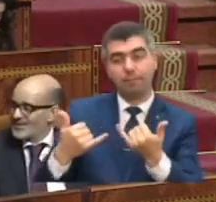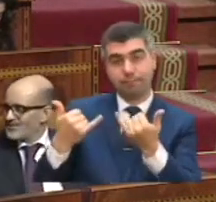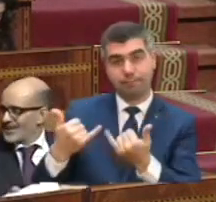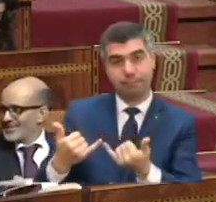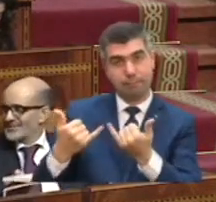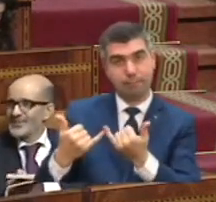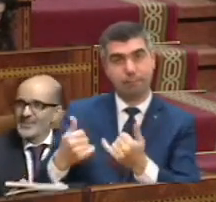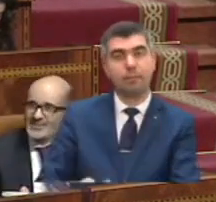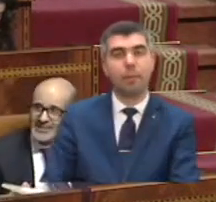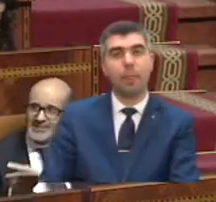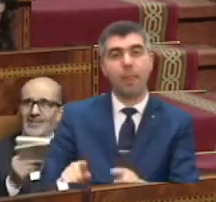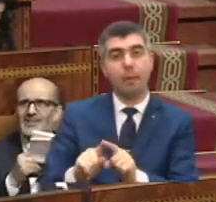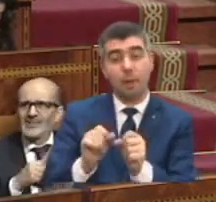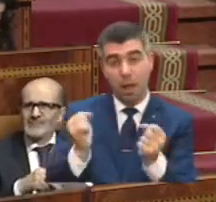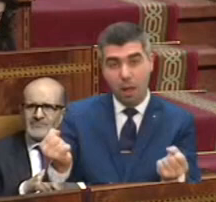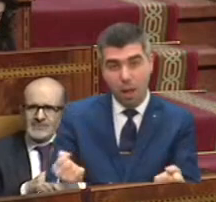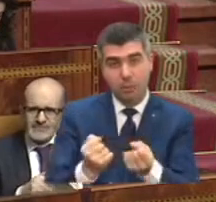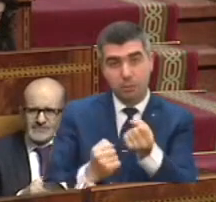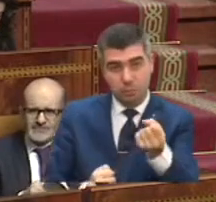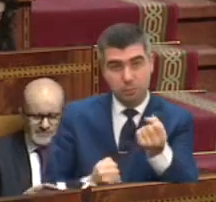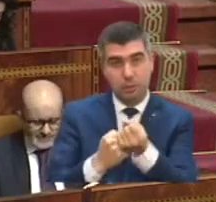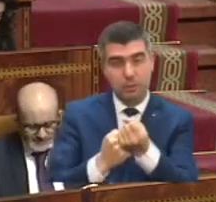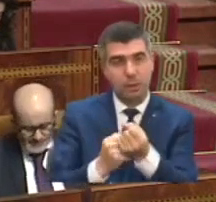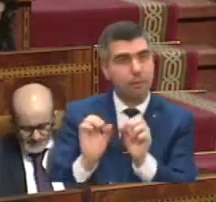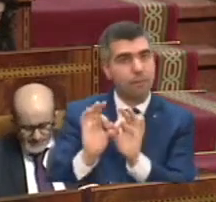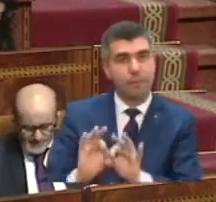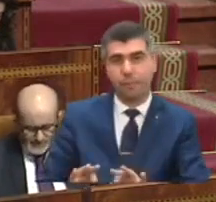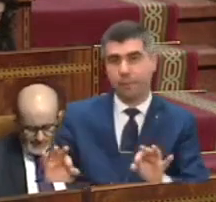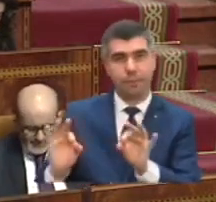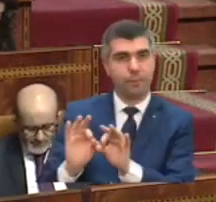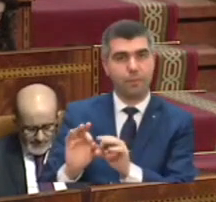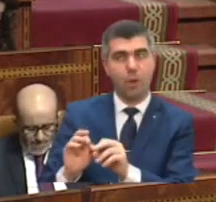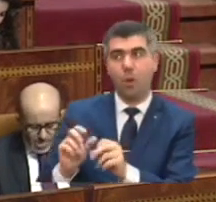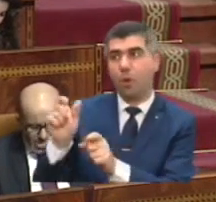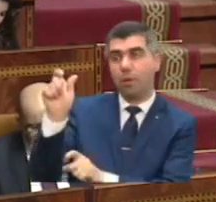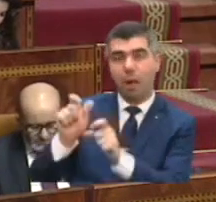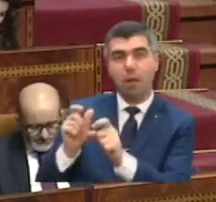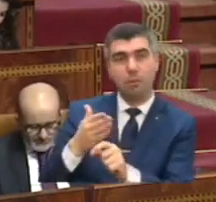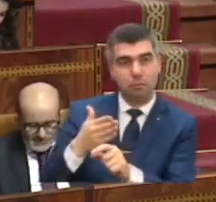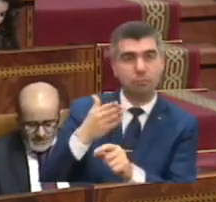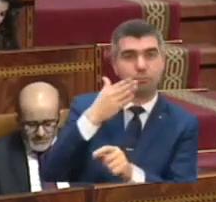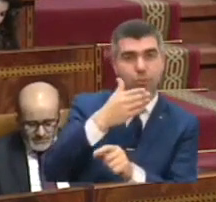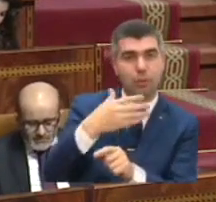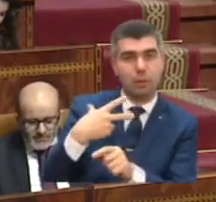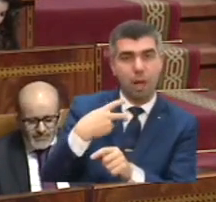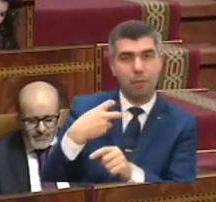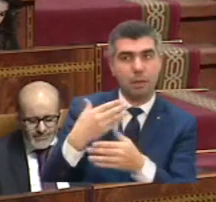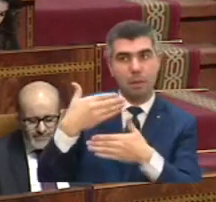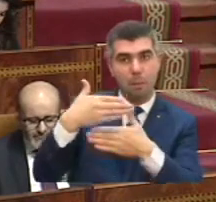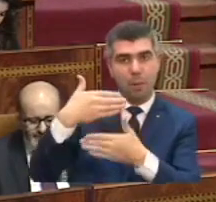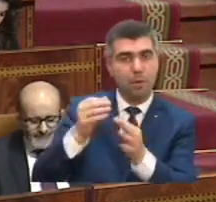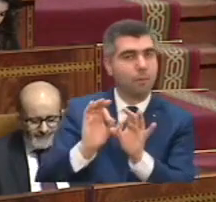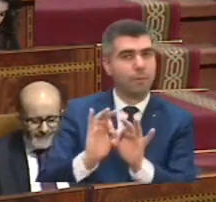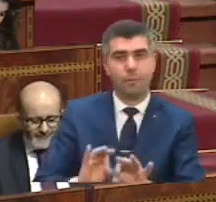تعرف الإقلاع التنموي وأن تستقطب المستثمرين؟ يتطلب إقلاع التنموي بجهات